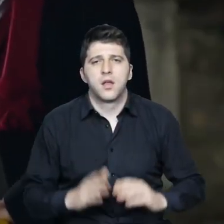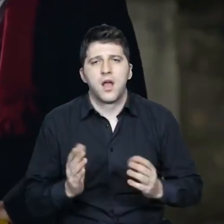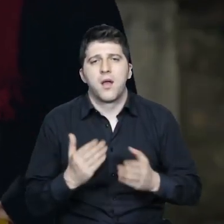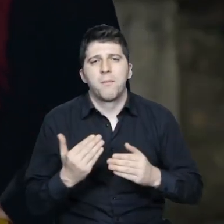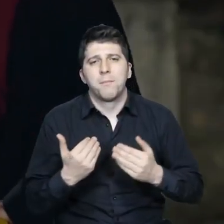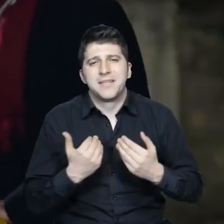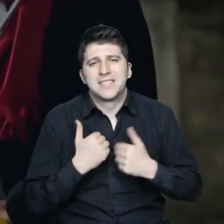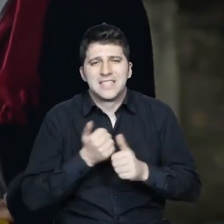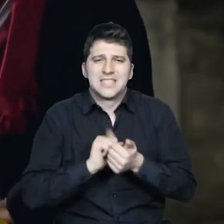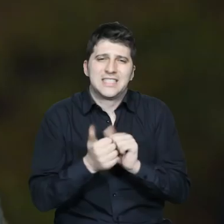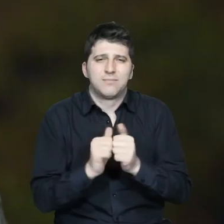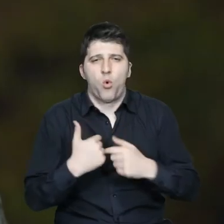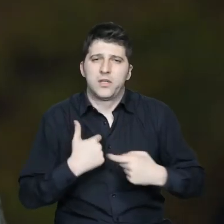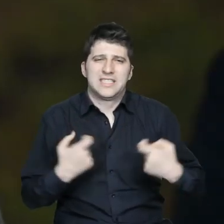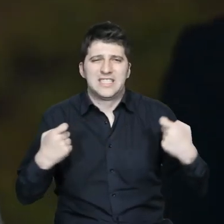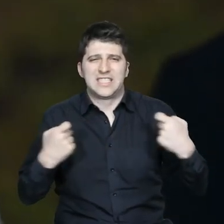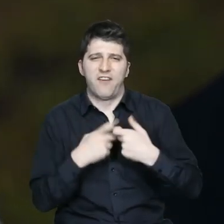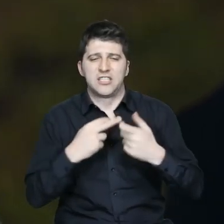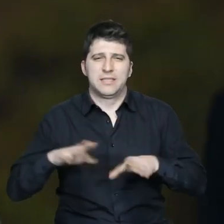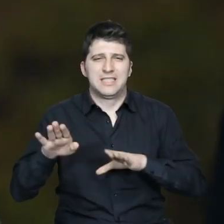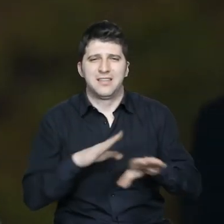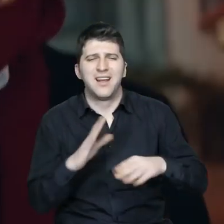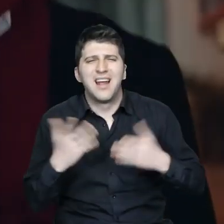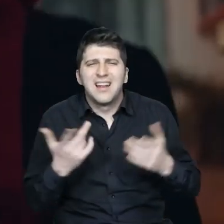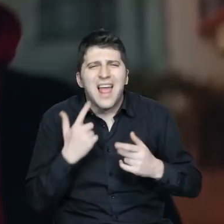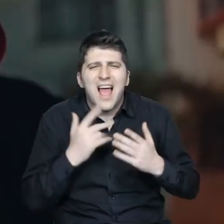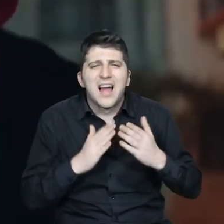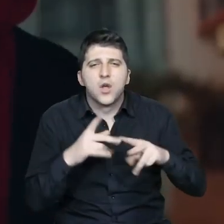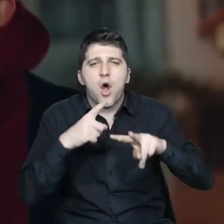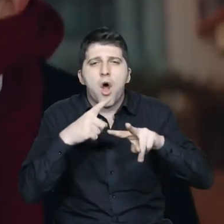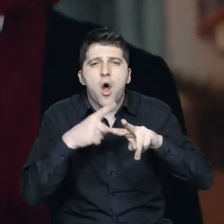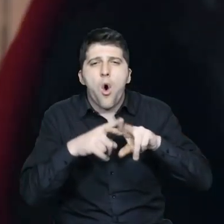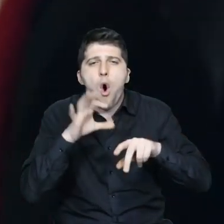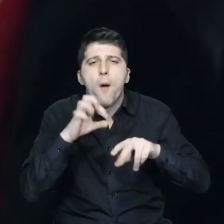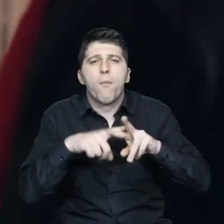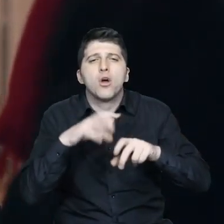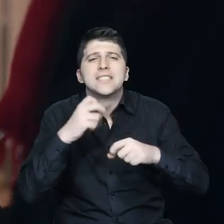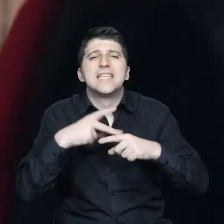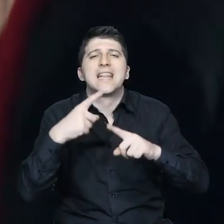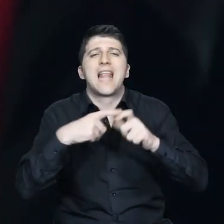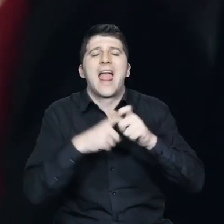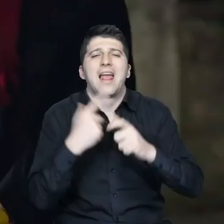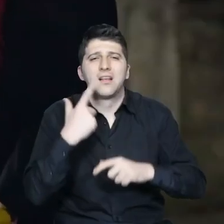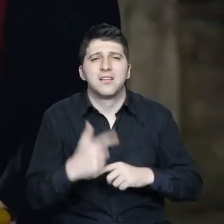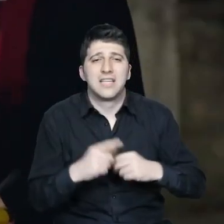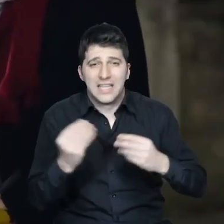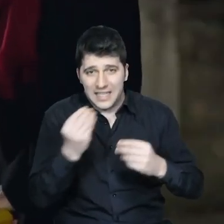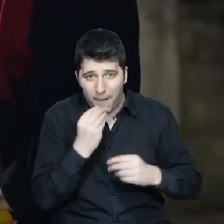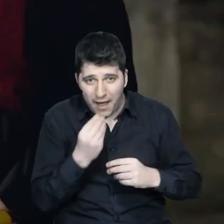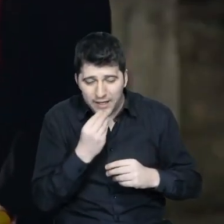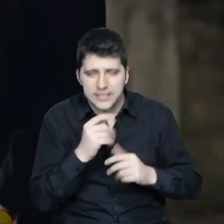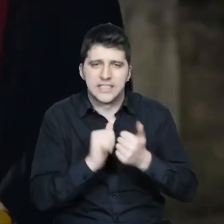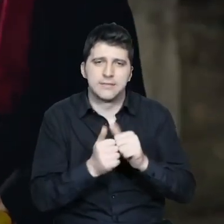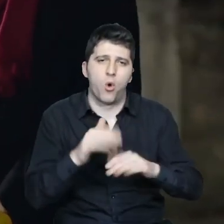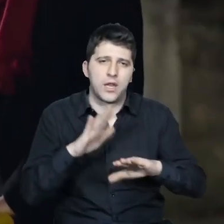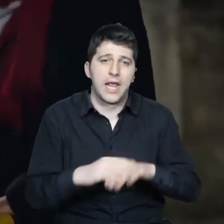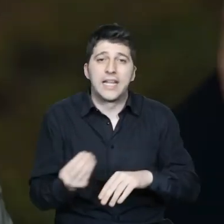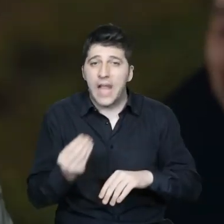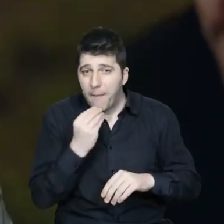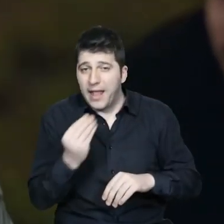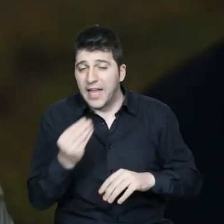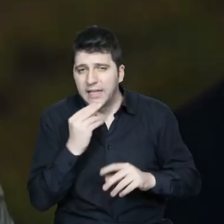Opoziteye karşı savaş açtık İbrahim abi. Neye karşı? Opoziteye karşı. Yemek ye, spor yap.